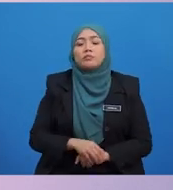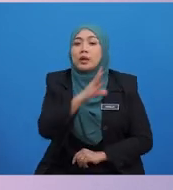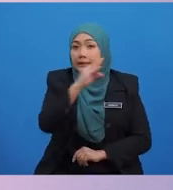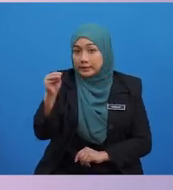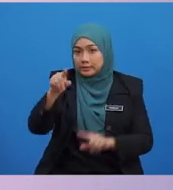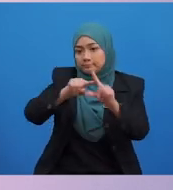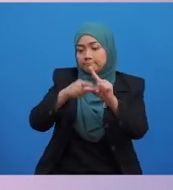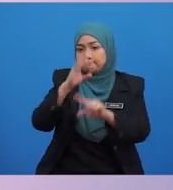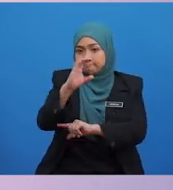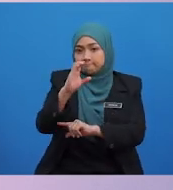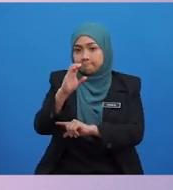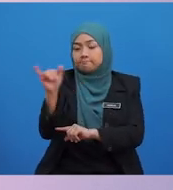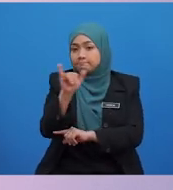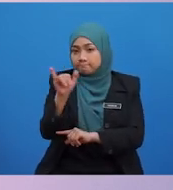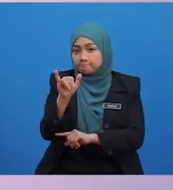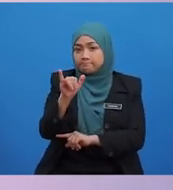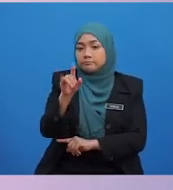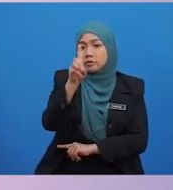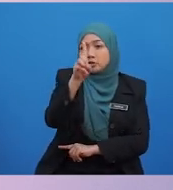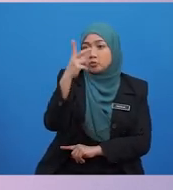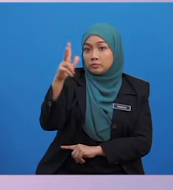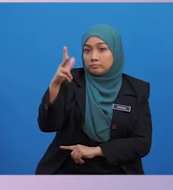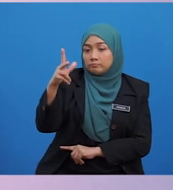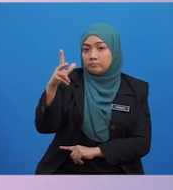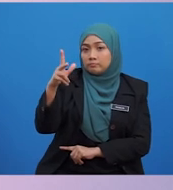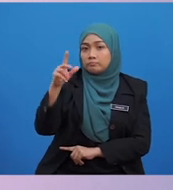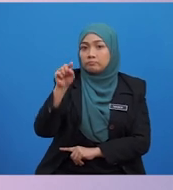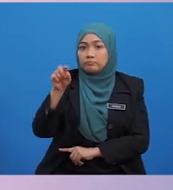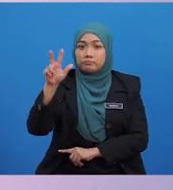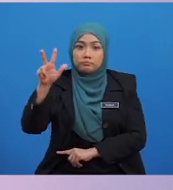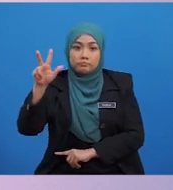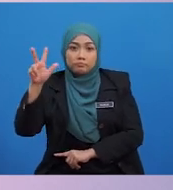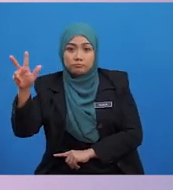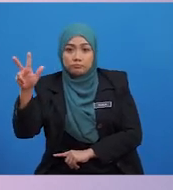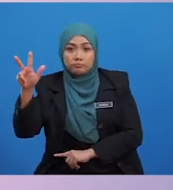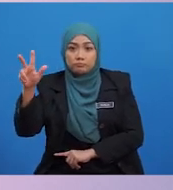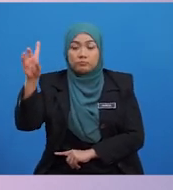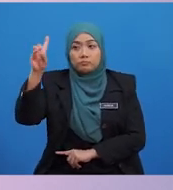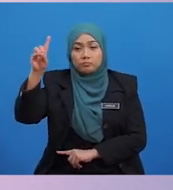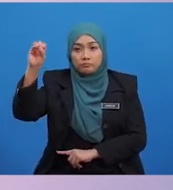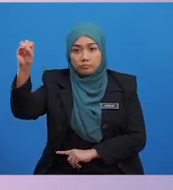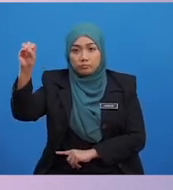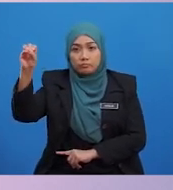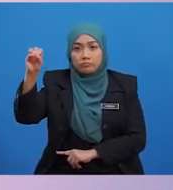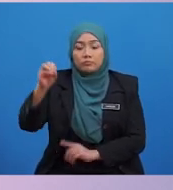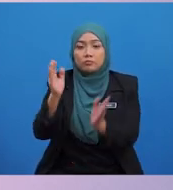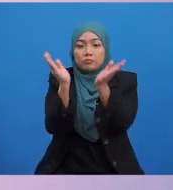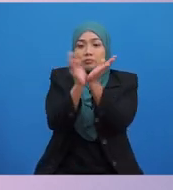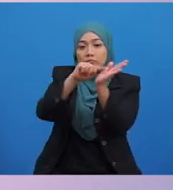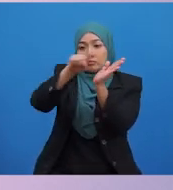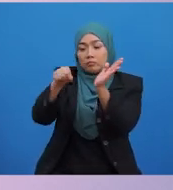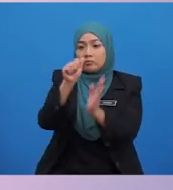dan sudut C = 113 puluhan 332 aja dalam segitiga cucak